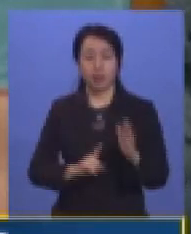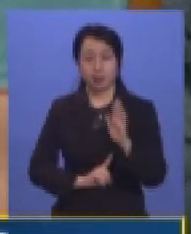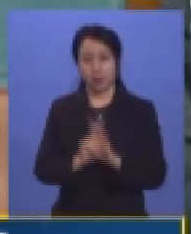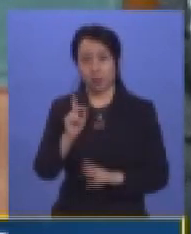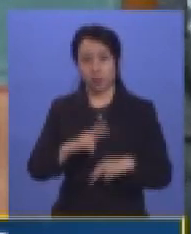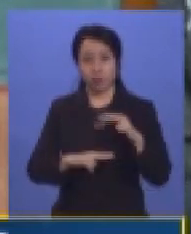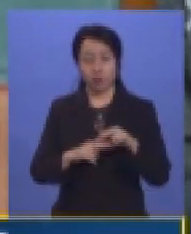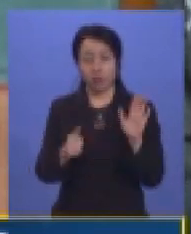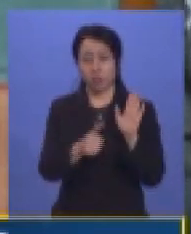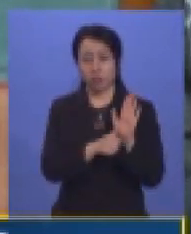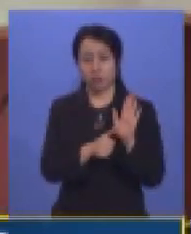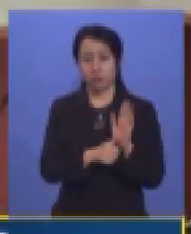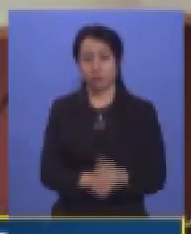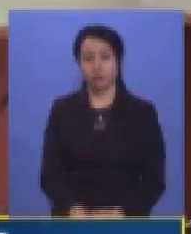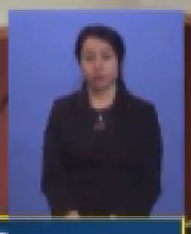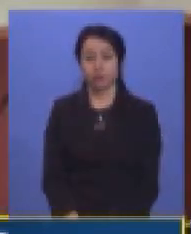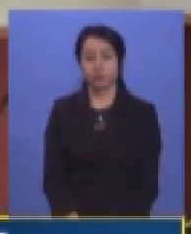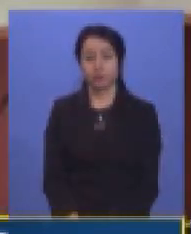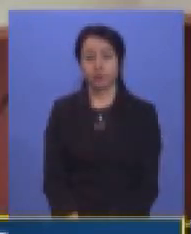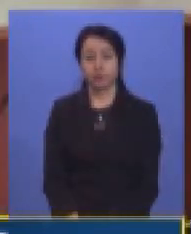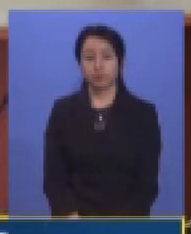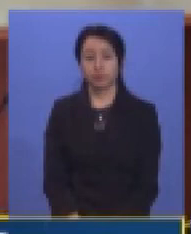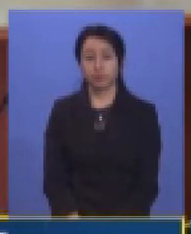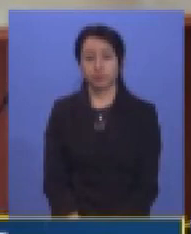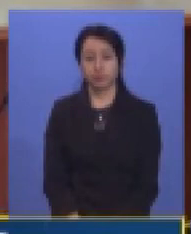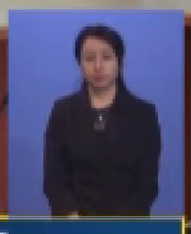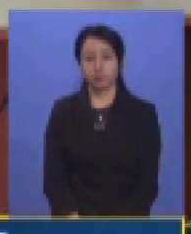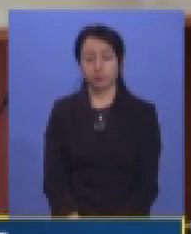строительство шести ирина горбань айгуль сил back анатолий белоног служба новостей